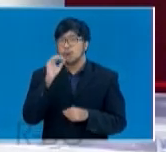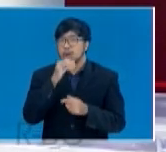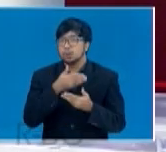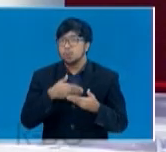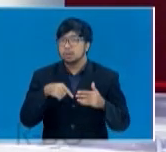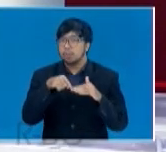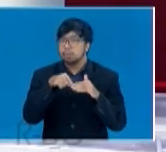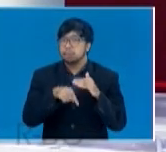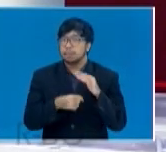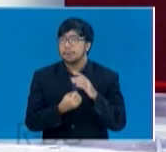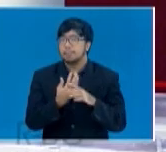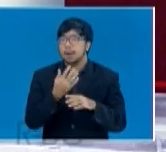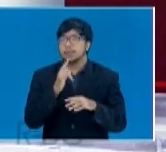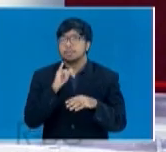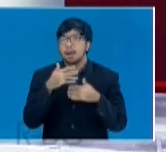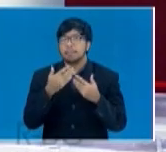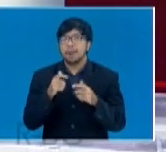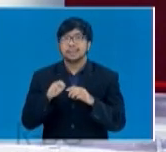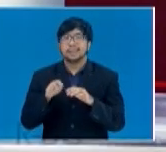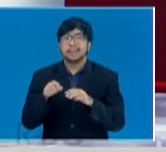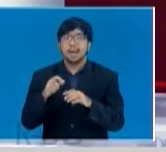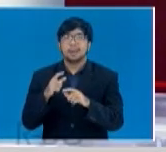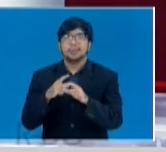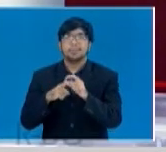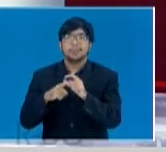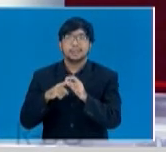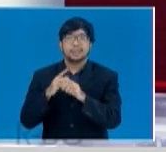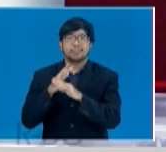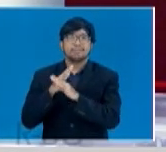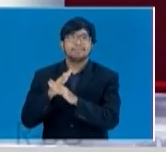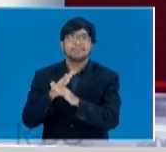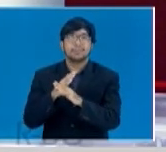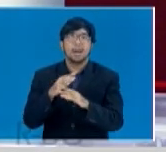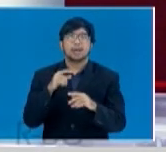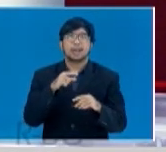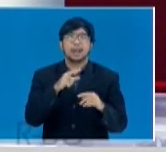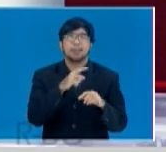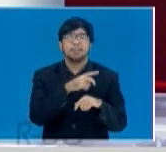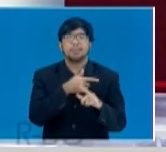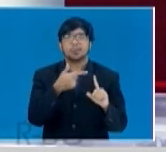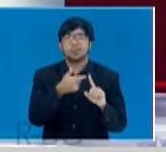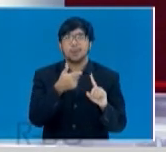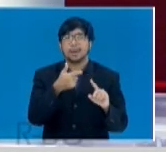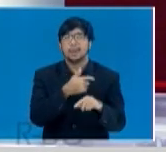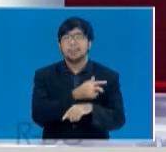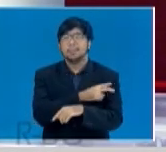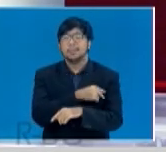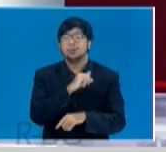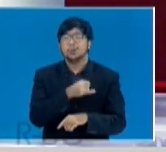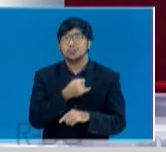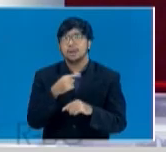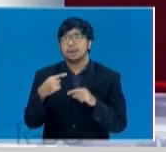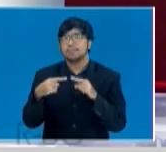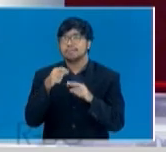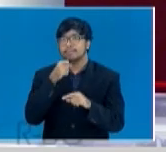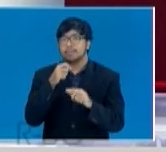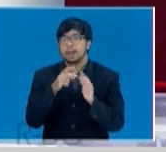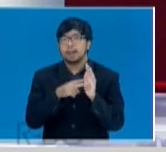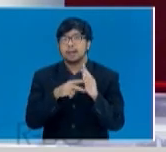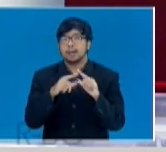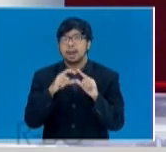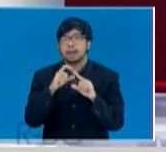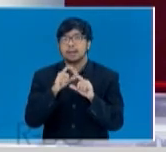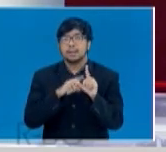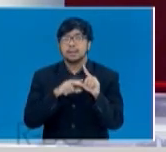Nah, pemirsa, untuk mengetahui perkembangan sidang perintangan penyidikan pembunuhan Brigadir J, kita sudah bergabung bersama Nadia Valeri di PN